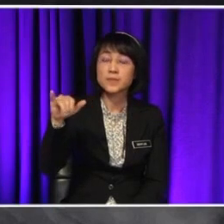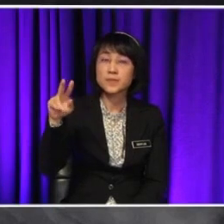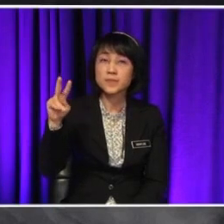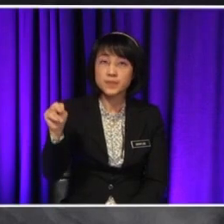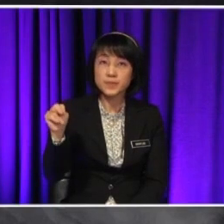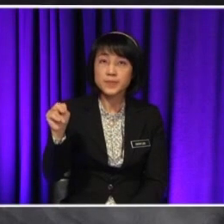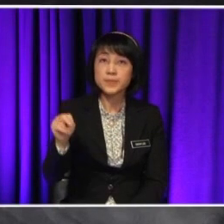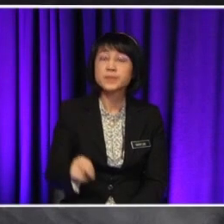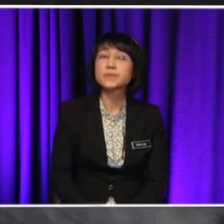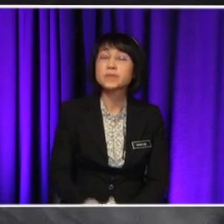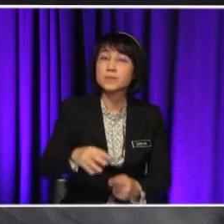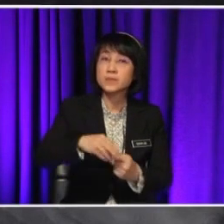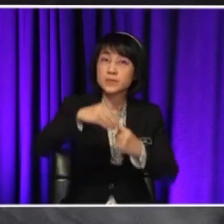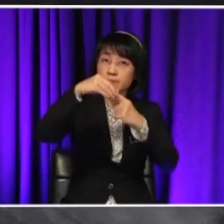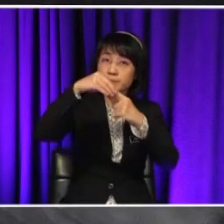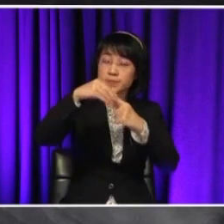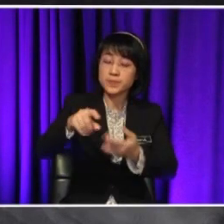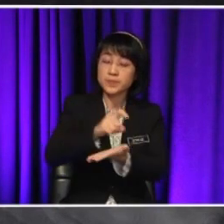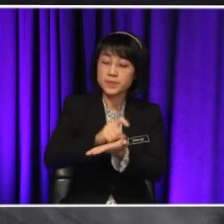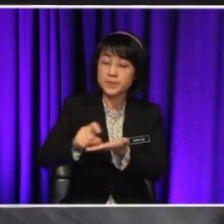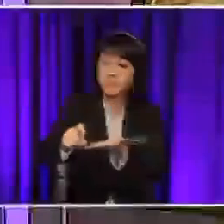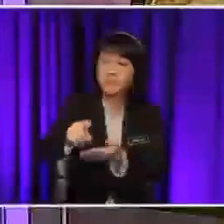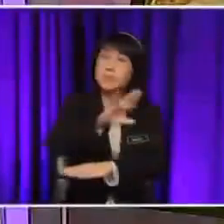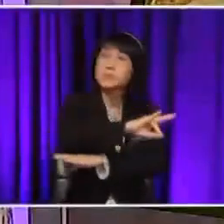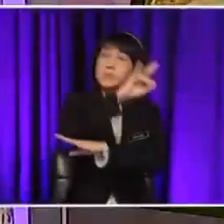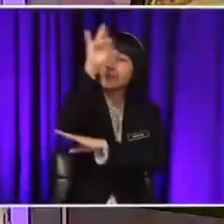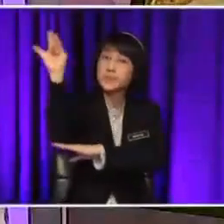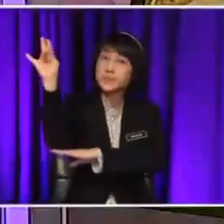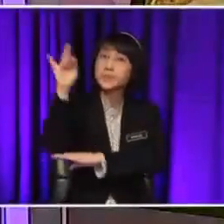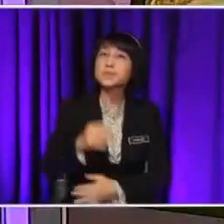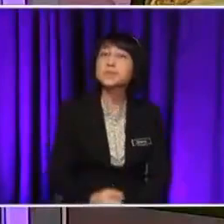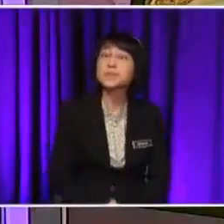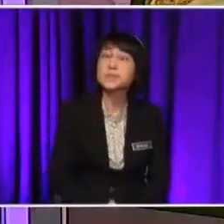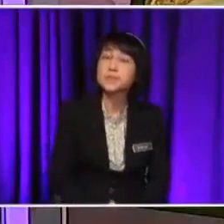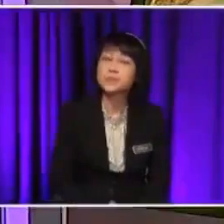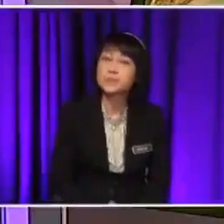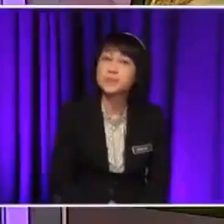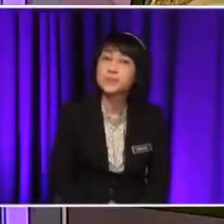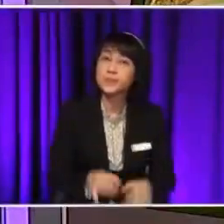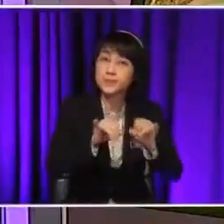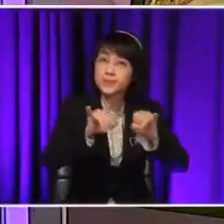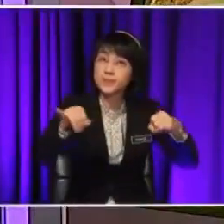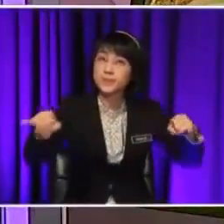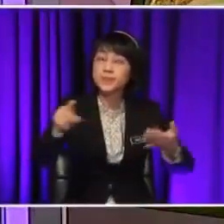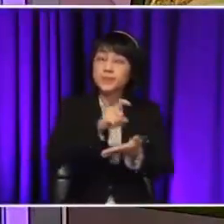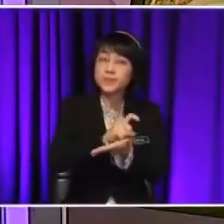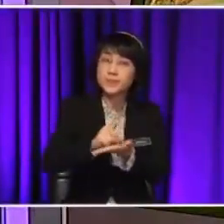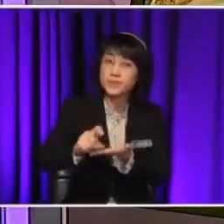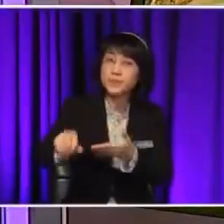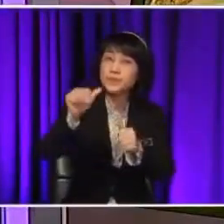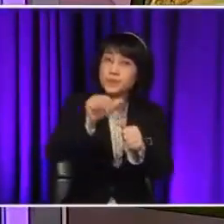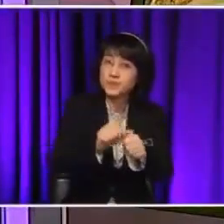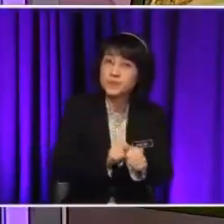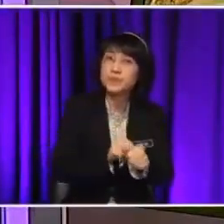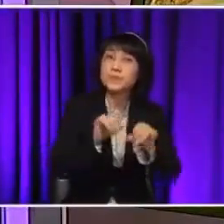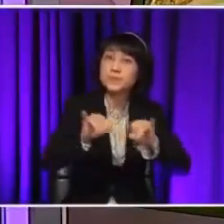murid perlu memahami dengan detail yang ini tadi, yang cikgu katakan tadi, jenis-jenis batik. Sebab setiap jenis